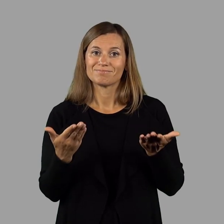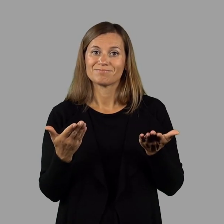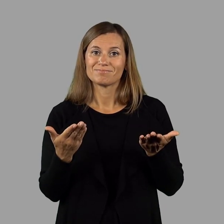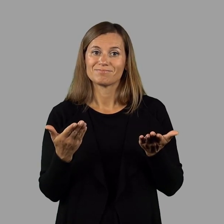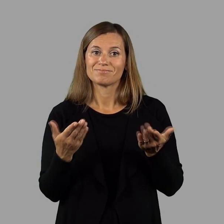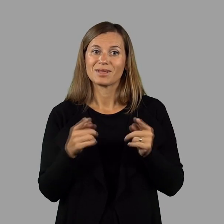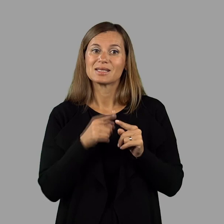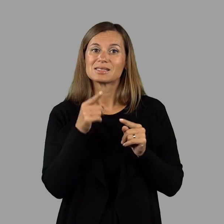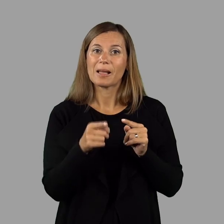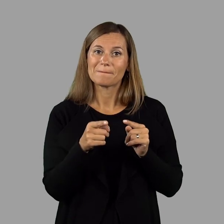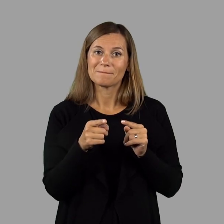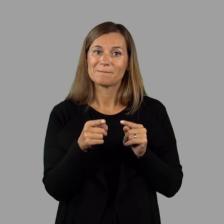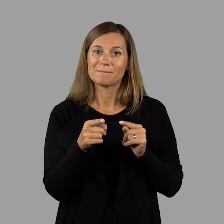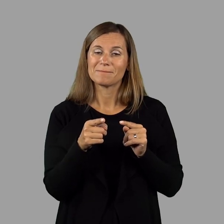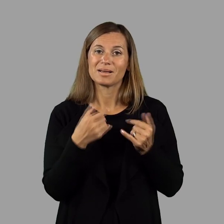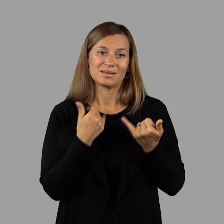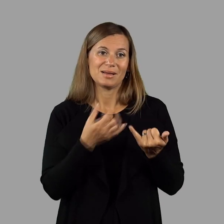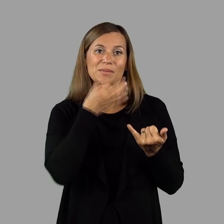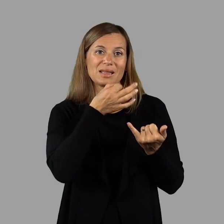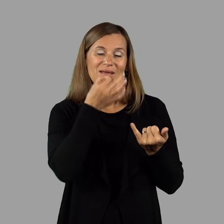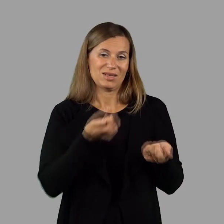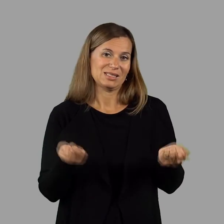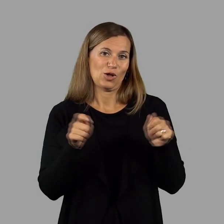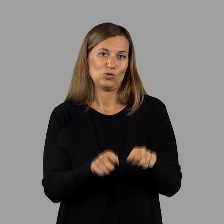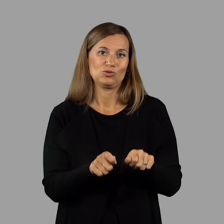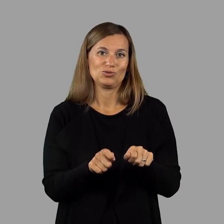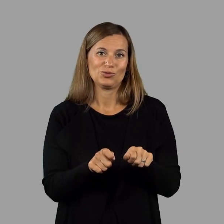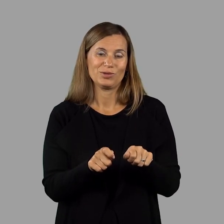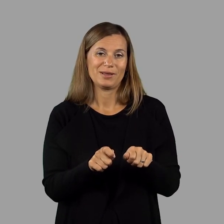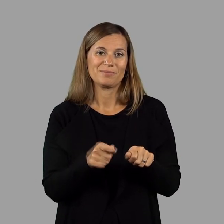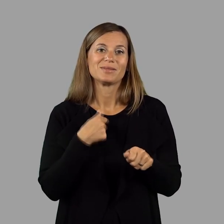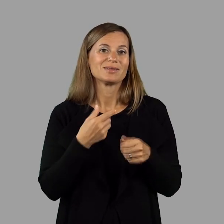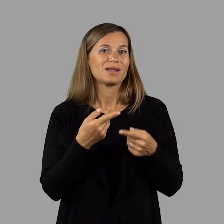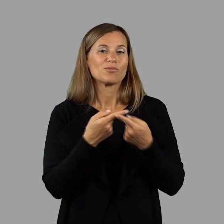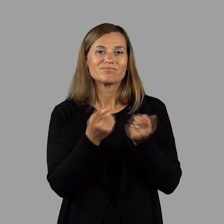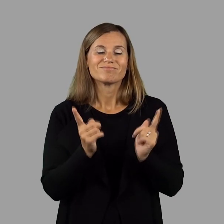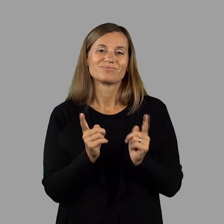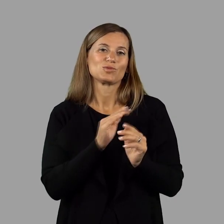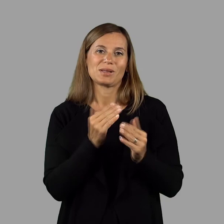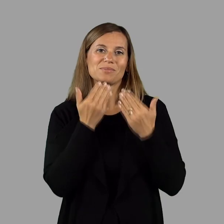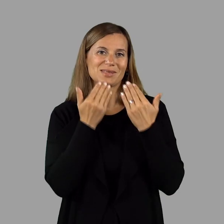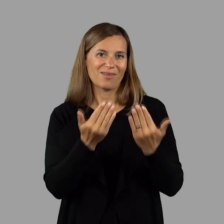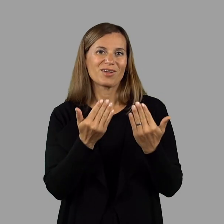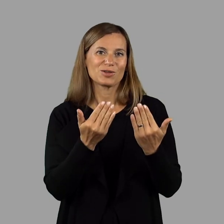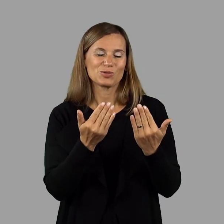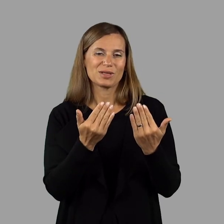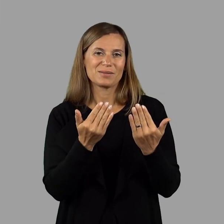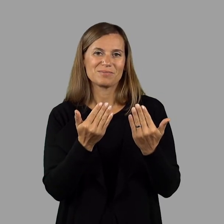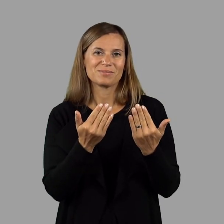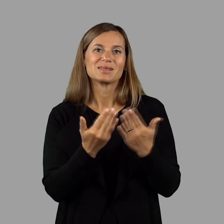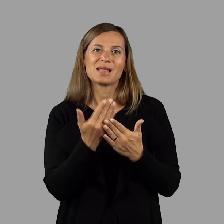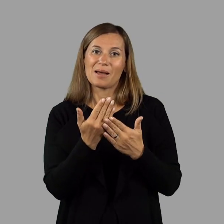Tako s tem jaz to predavanje zaključujem in se vam vsem toplo zahvaljujem